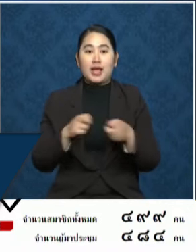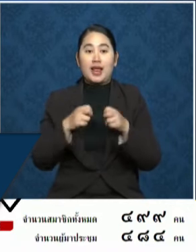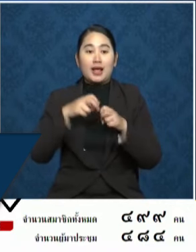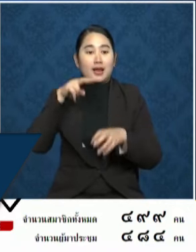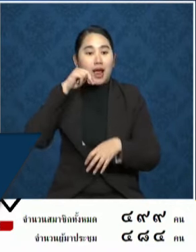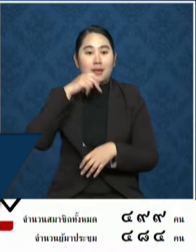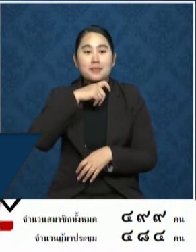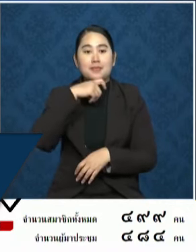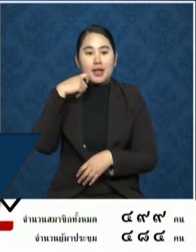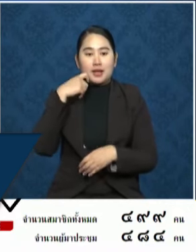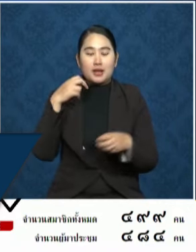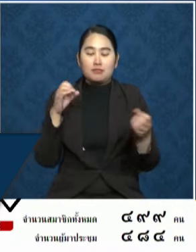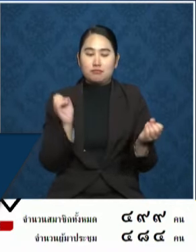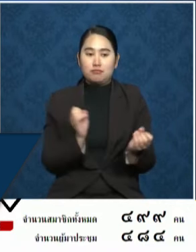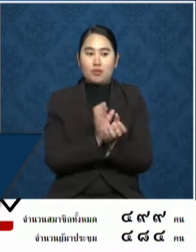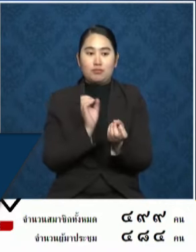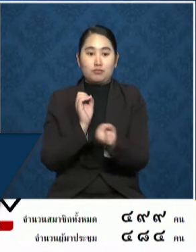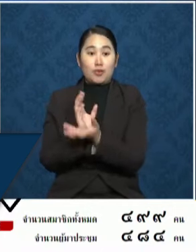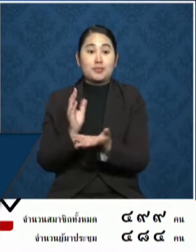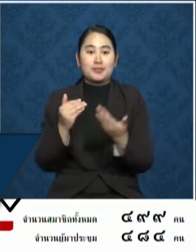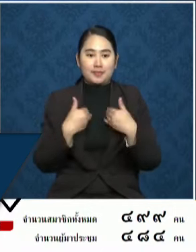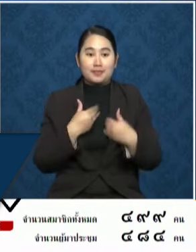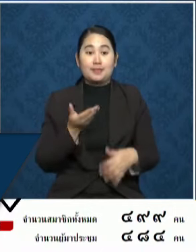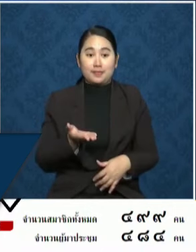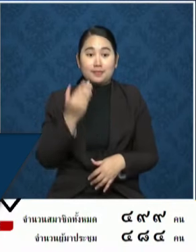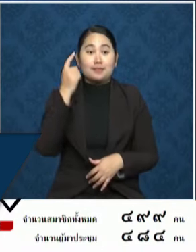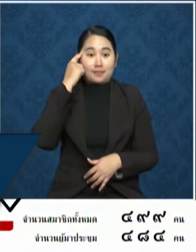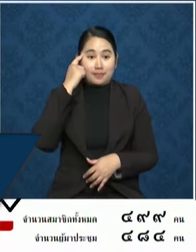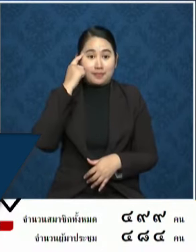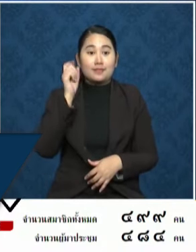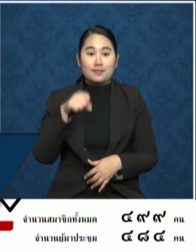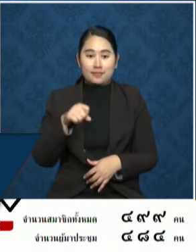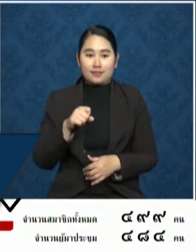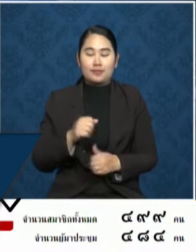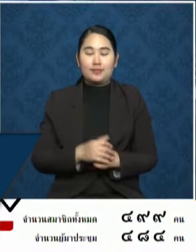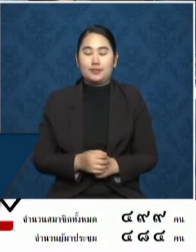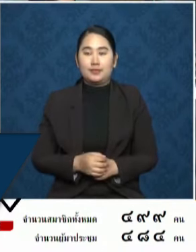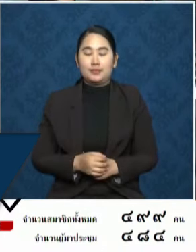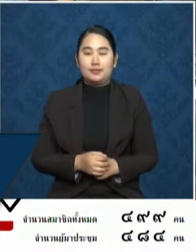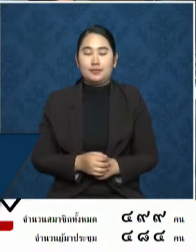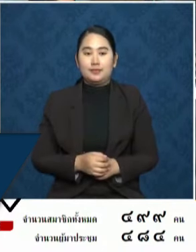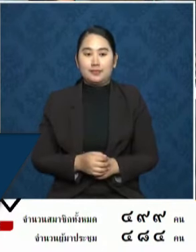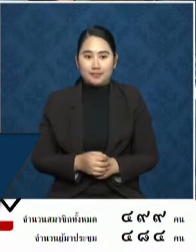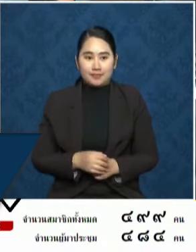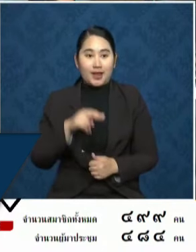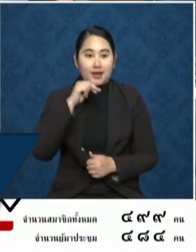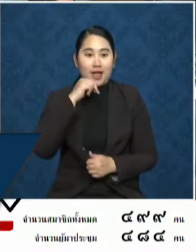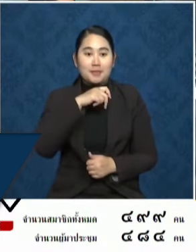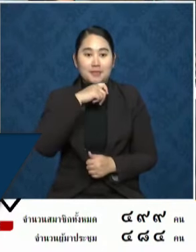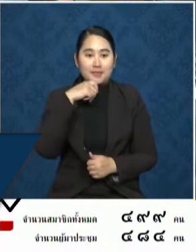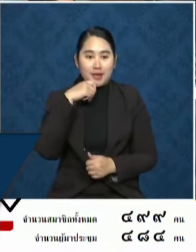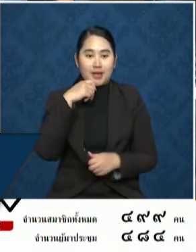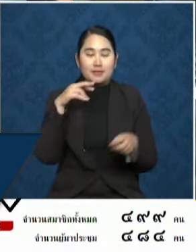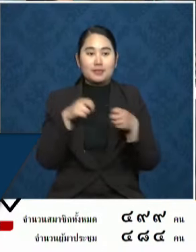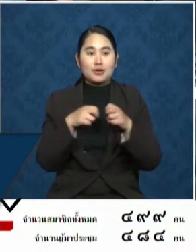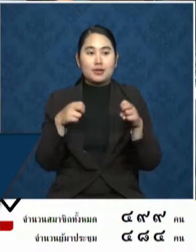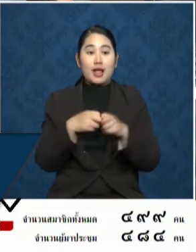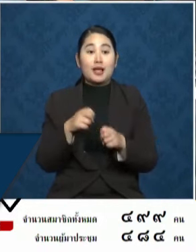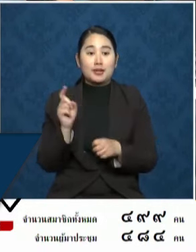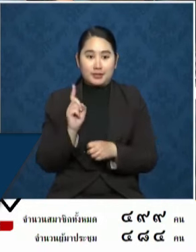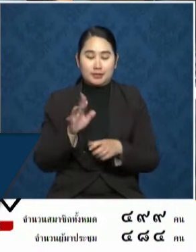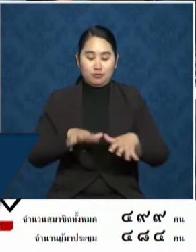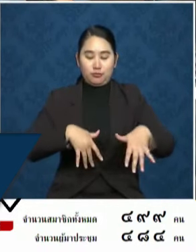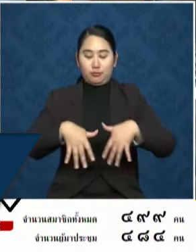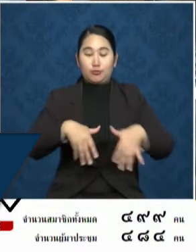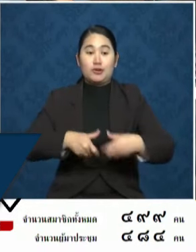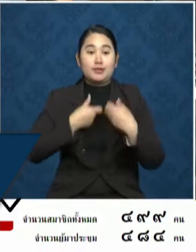กระทบกับพี่น้องประชาชนทุกคนและท่านประธานก็ทราบดีใช่มั้ยครับว่าคนที่ได้รับผลกระทบมากที่สุดรุนแรงที่สุดก็หนีไม่พ้น